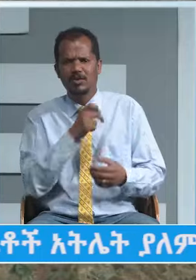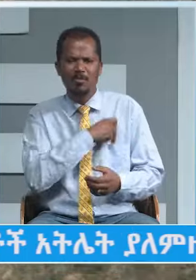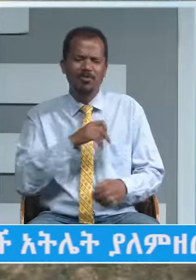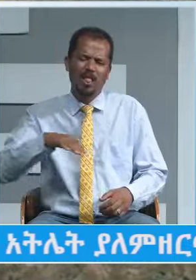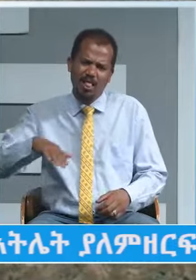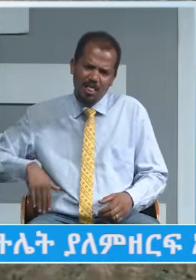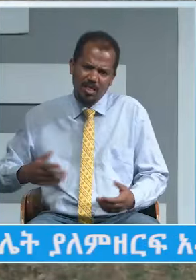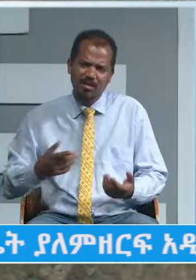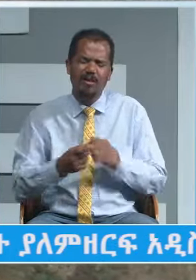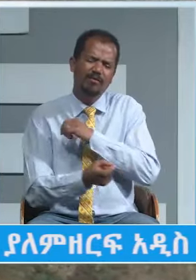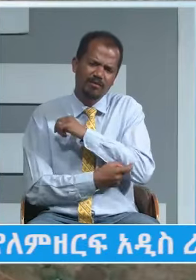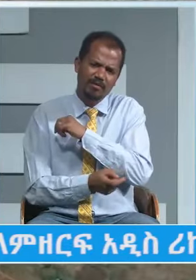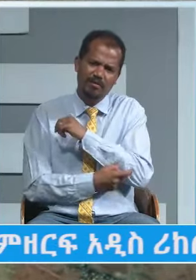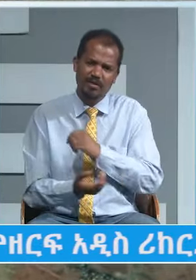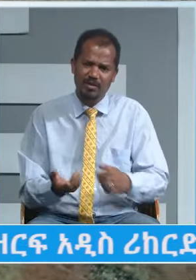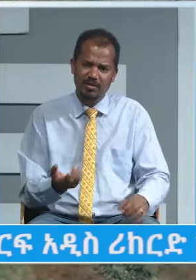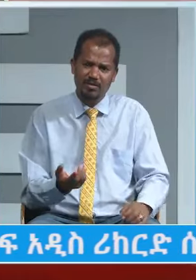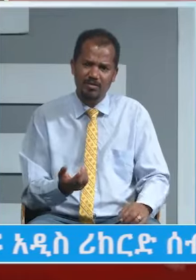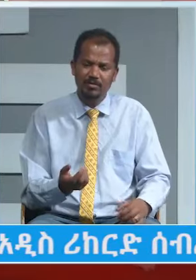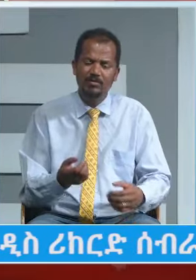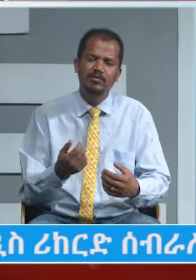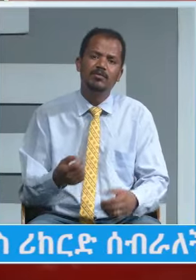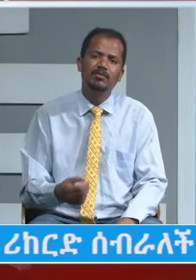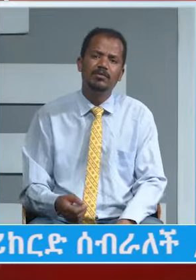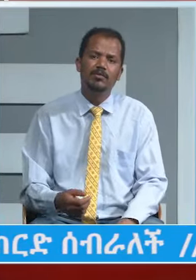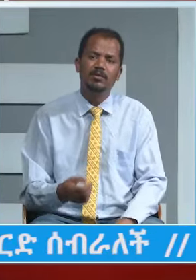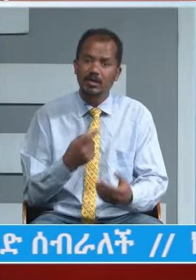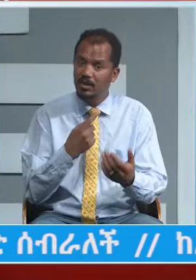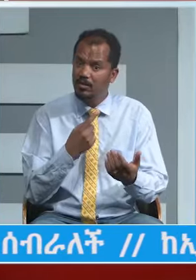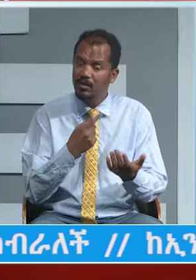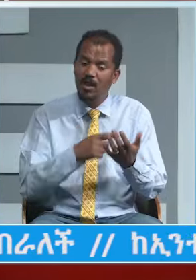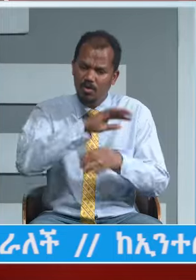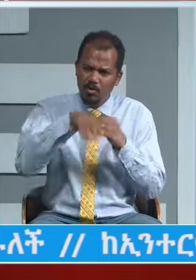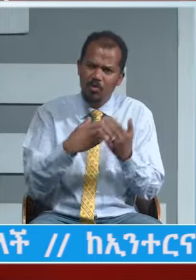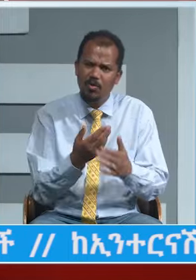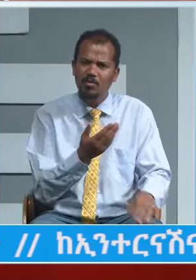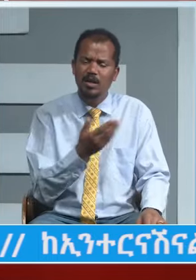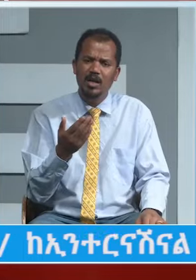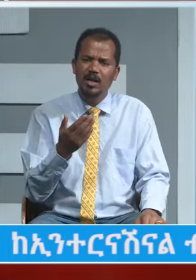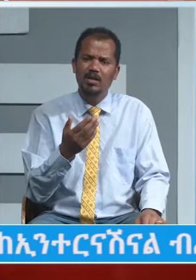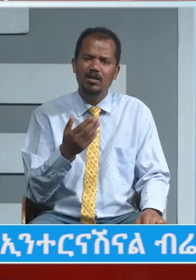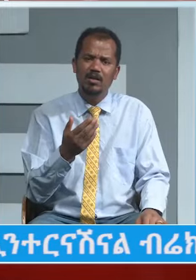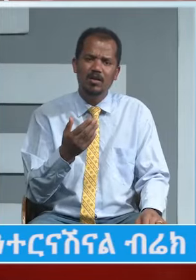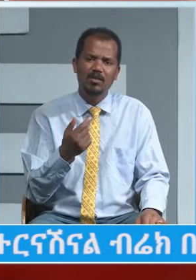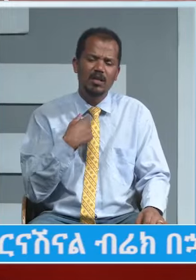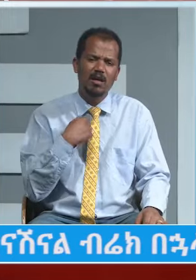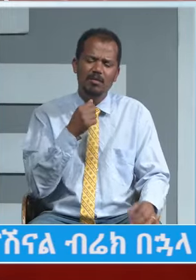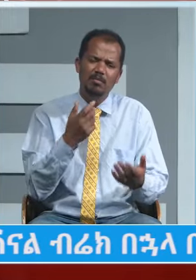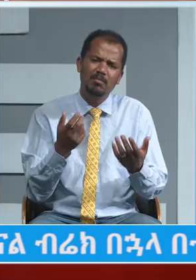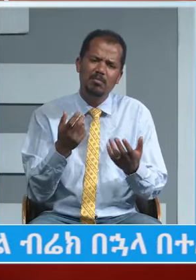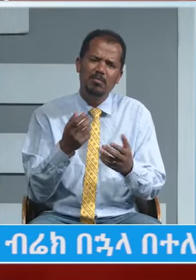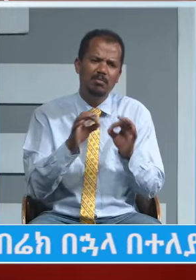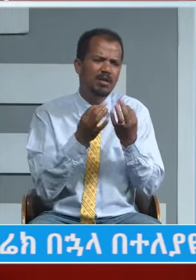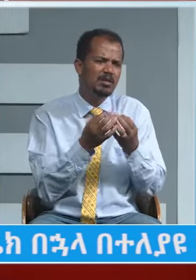የደሞዝ መዘግየቱ ደግሞ ሌላ ፈተና ሆኖብናል ይላሉ። ወረርሽኝም አለ። ያን ደግሞ ሁሉን ነገር በደሞዝ ነው እንደምንለው